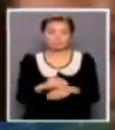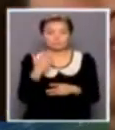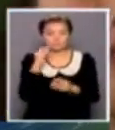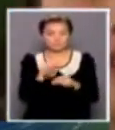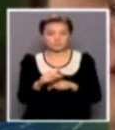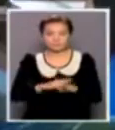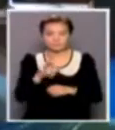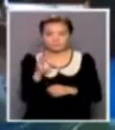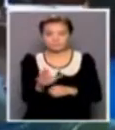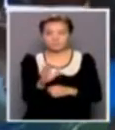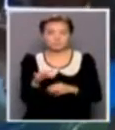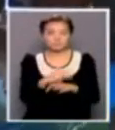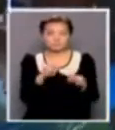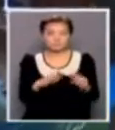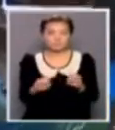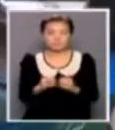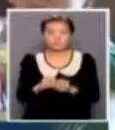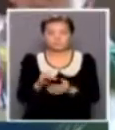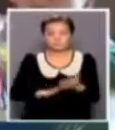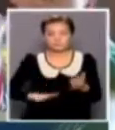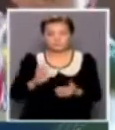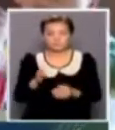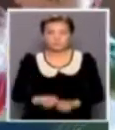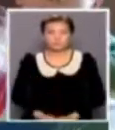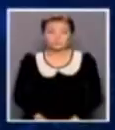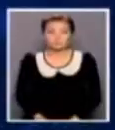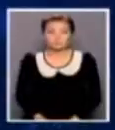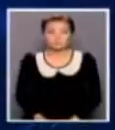ізгілікке баулады. Игі іс әлі де жалғасын табады.